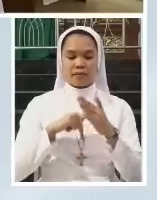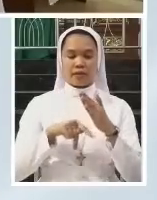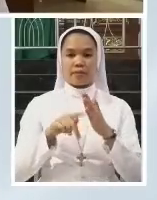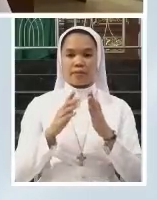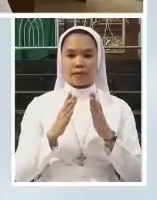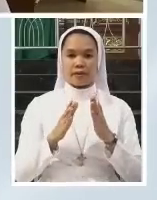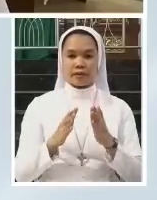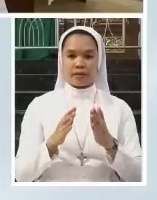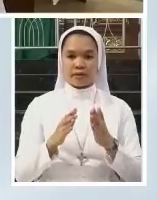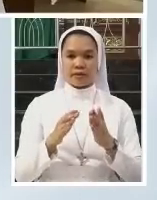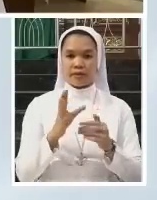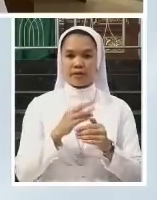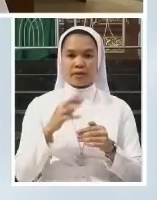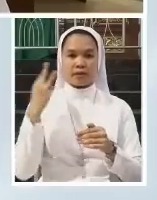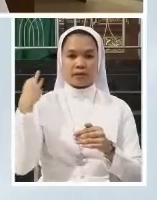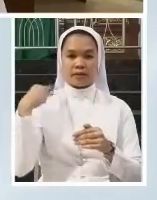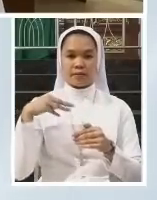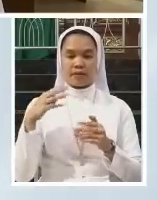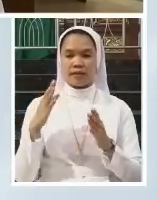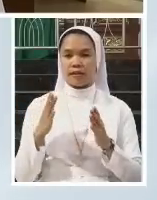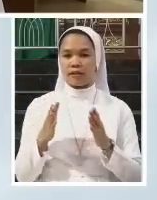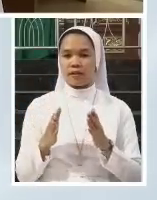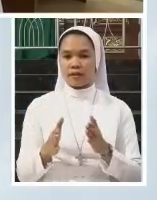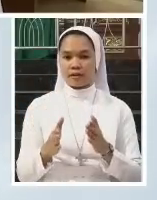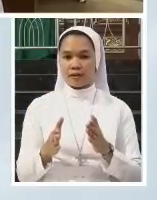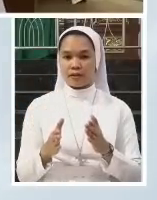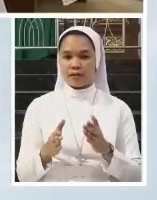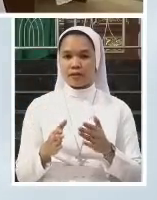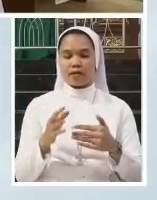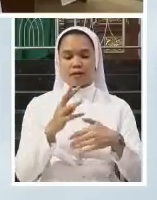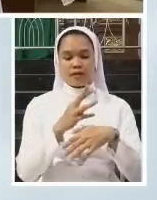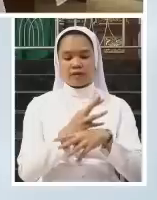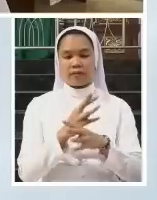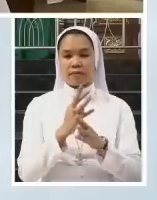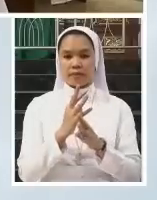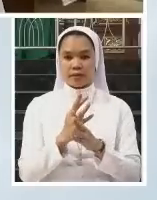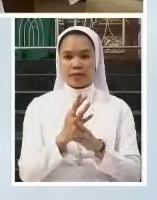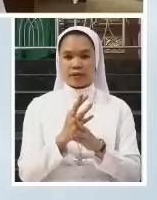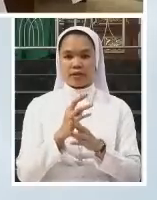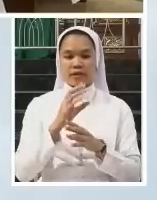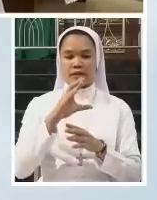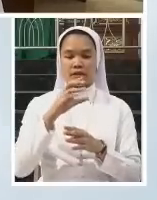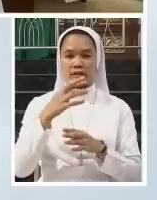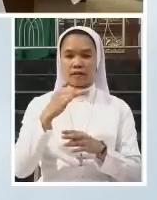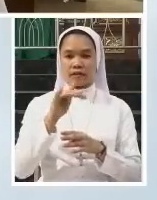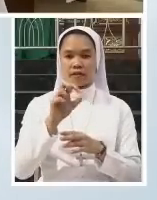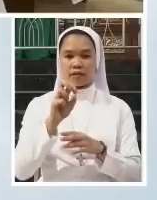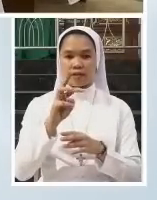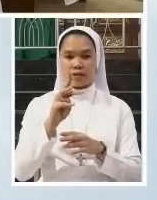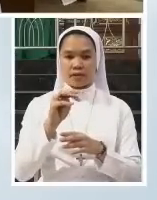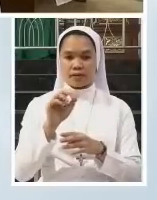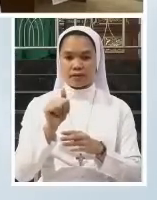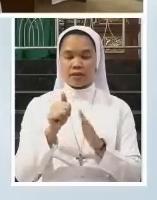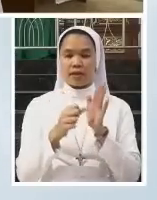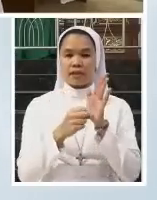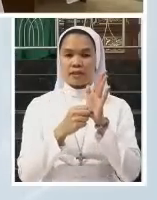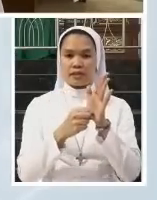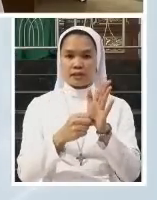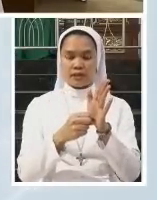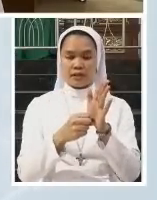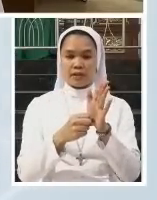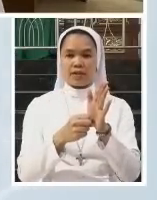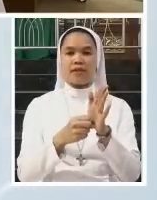asin mga martir. Gibuho ang krismang ini na maging tanda ning buhay